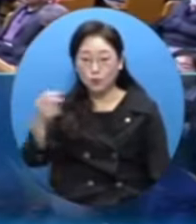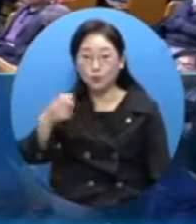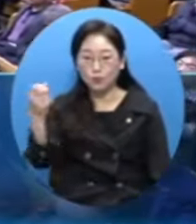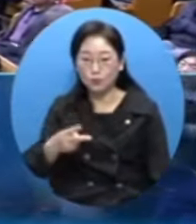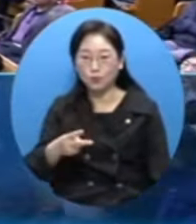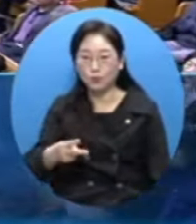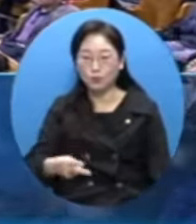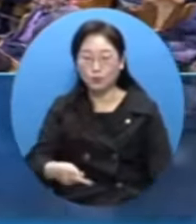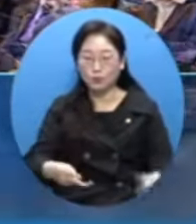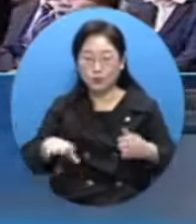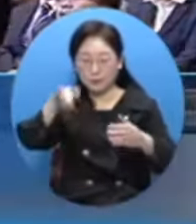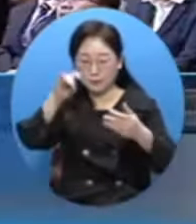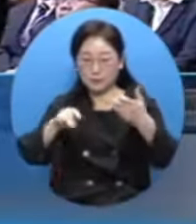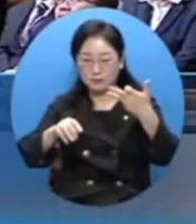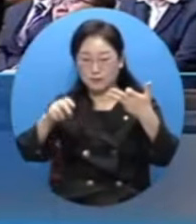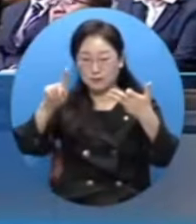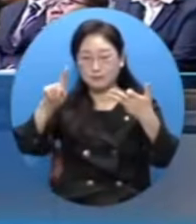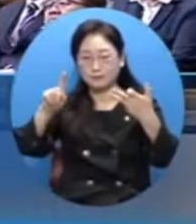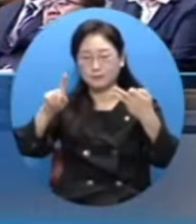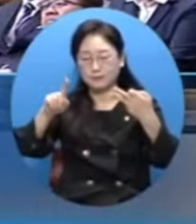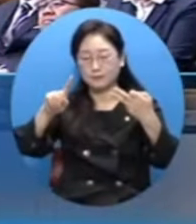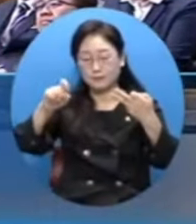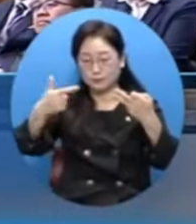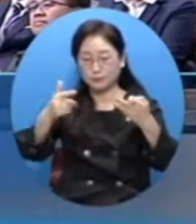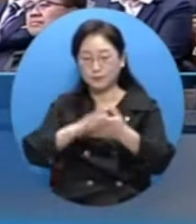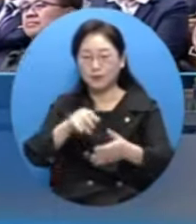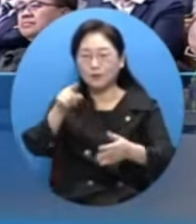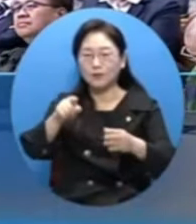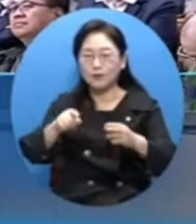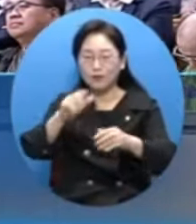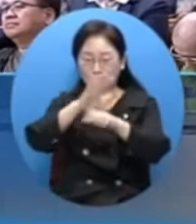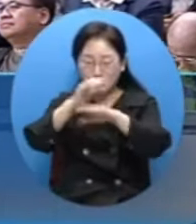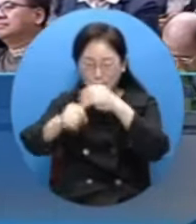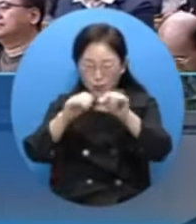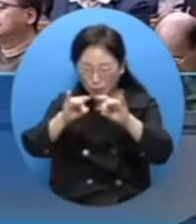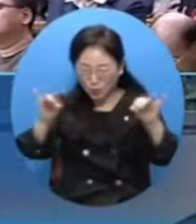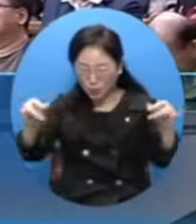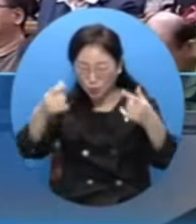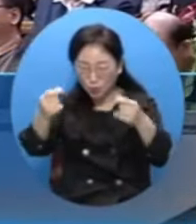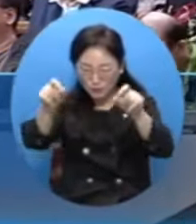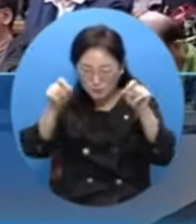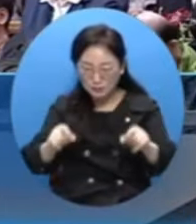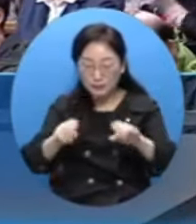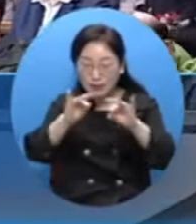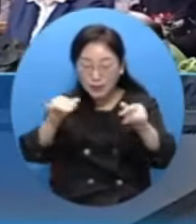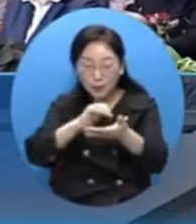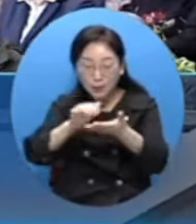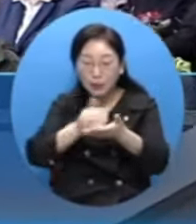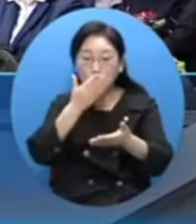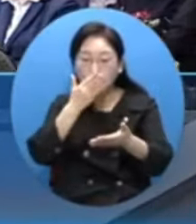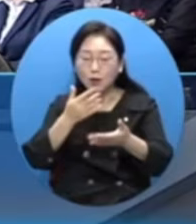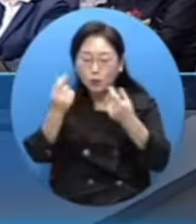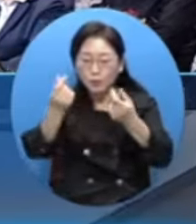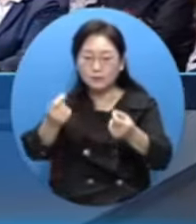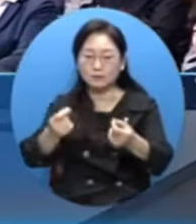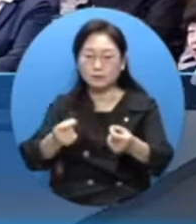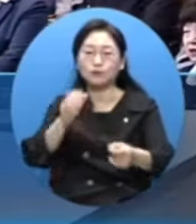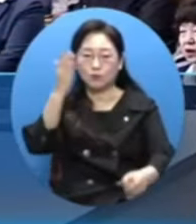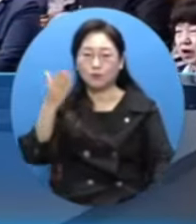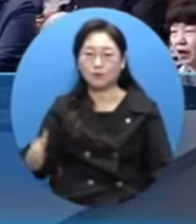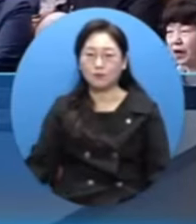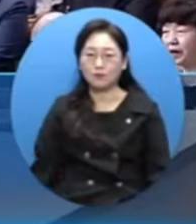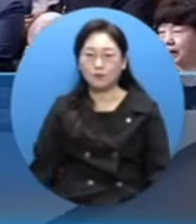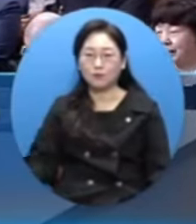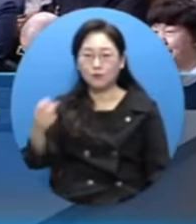강조합니다. 내가 내 자손이 땅에 티끌 같게 하리니 사람이 땅에 티끌을 능히 셀 수 있을진데 내 자손도 세리라. 15장